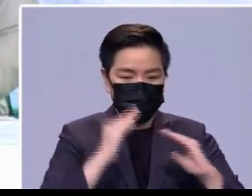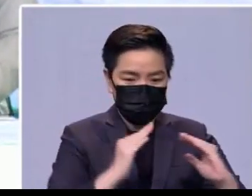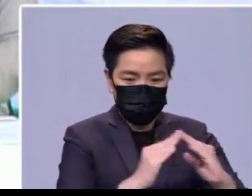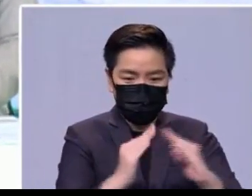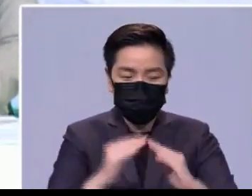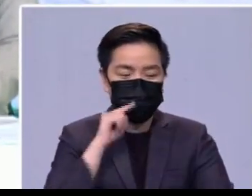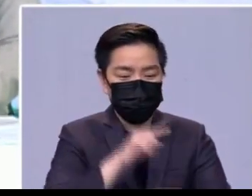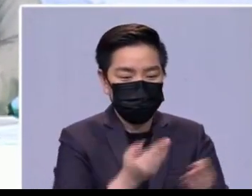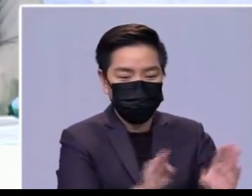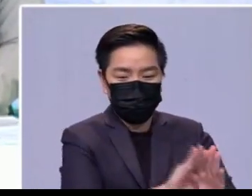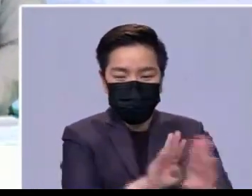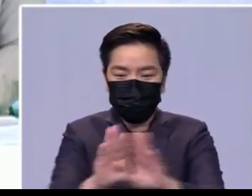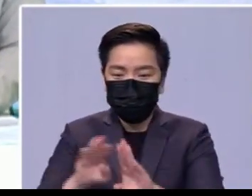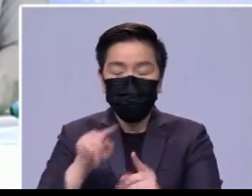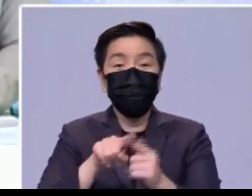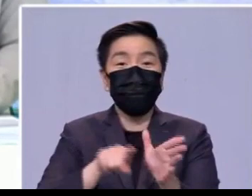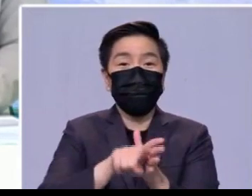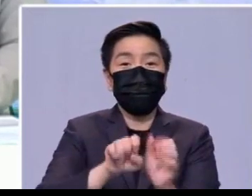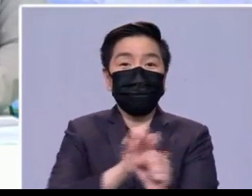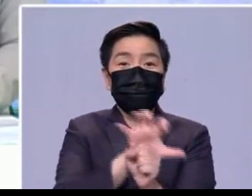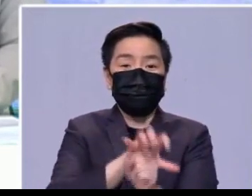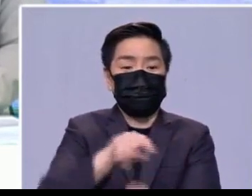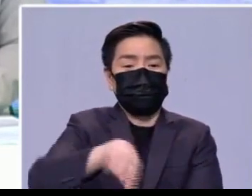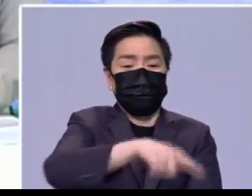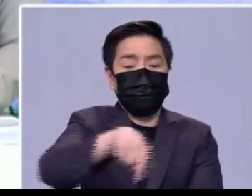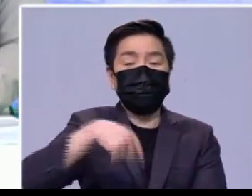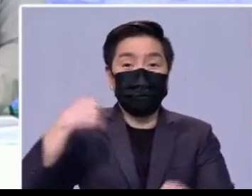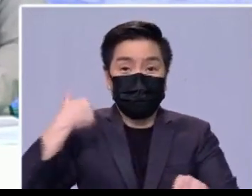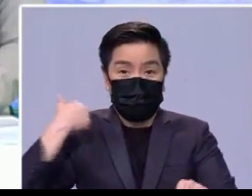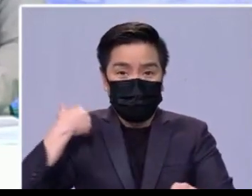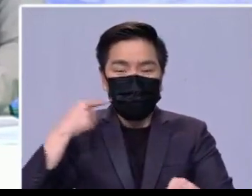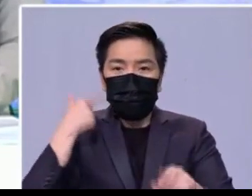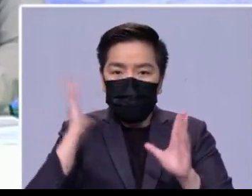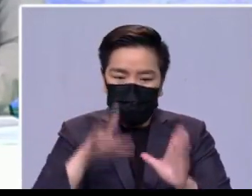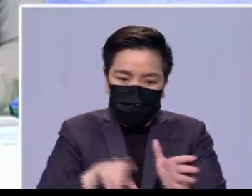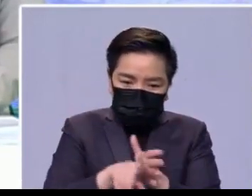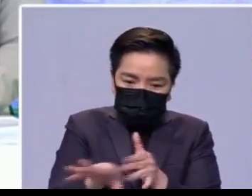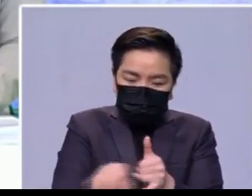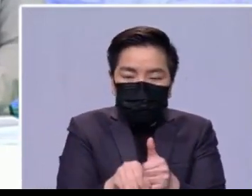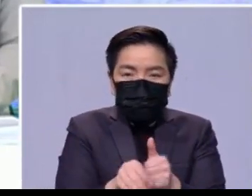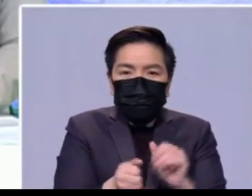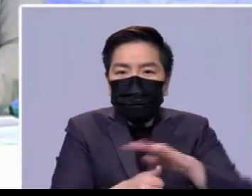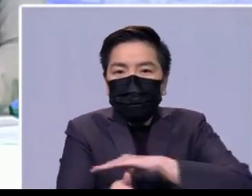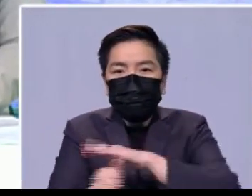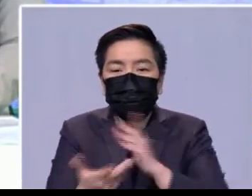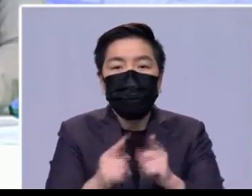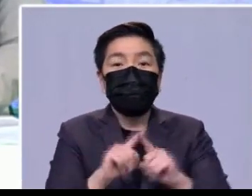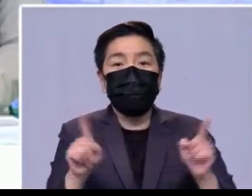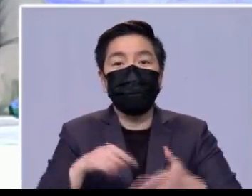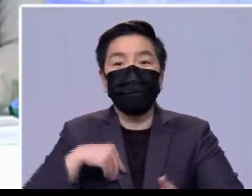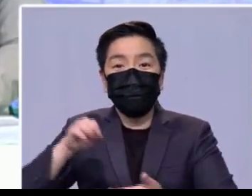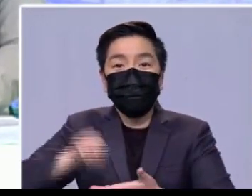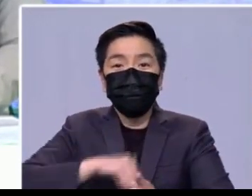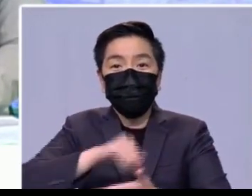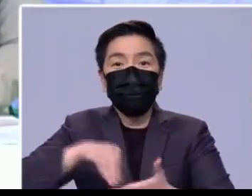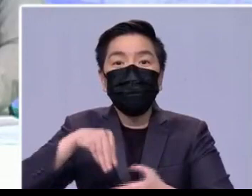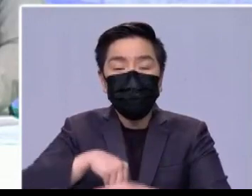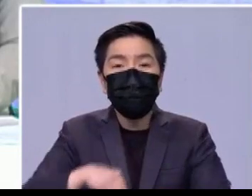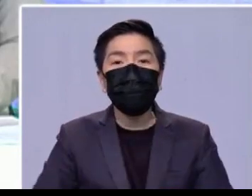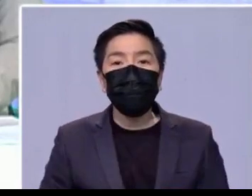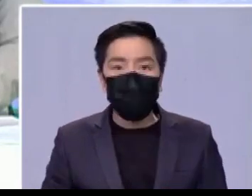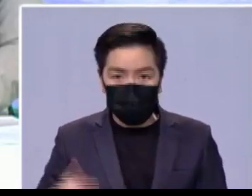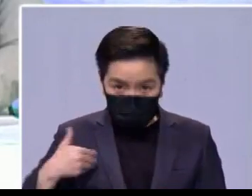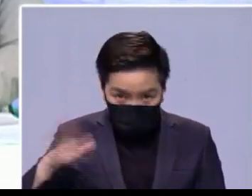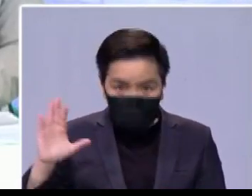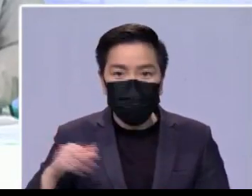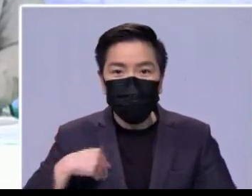ที่โดนปิดเพราะว่ามีโควิดระบาดเยอะบางหมู่บ้านเนี่ยก็โอ้โหมีคนเป็นโควิดก็ไม่ค่อยออกไปไหนกันแต่พอมีการเลือกตั้งออกไปค่ะไ